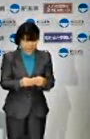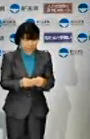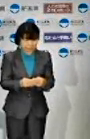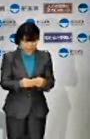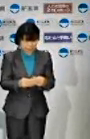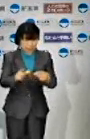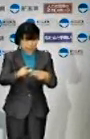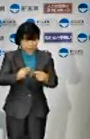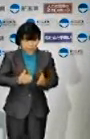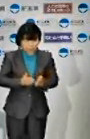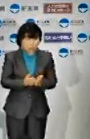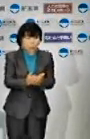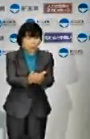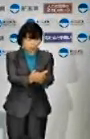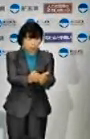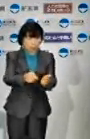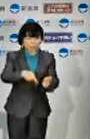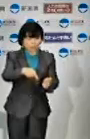の